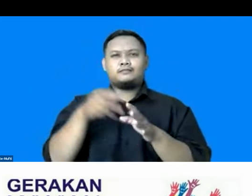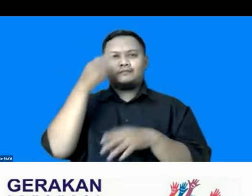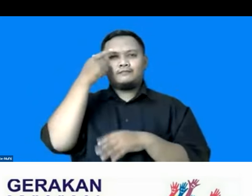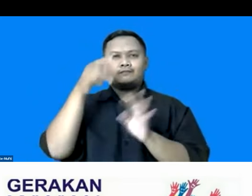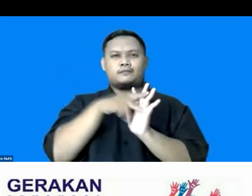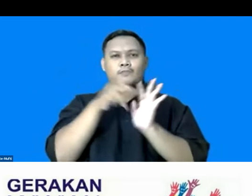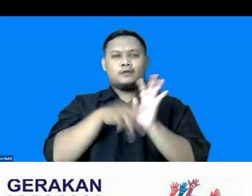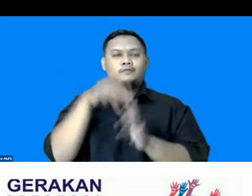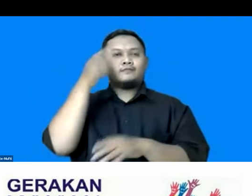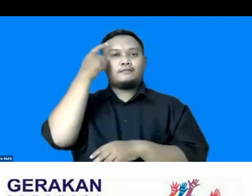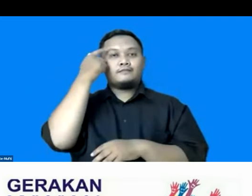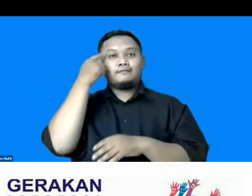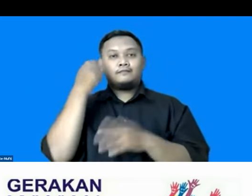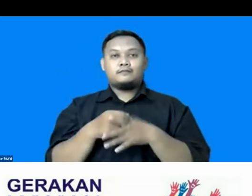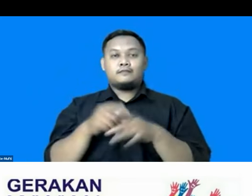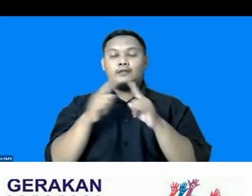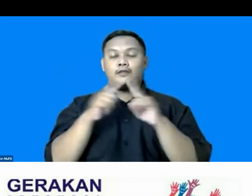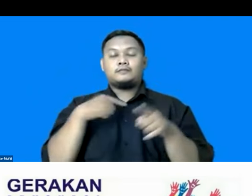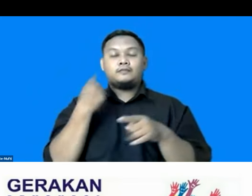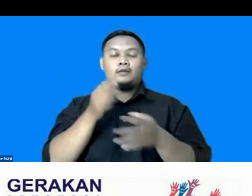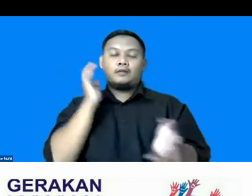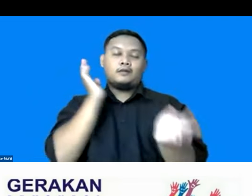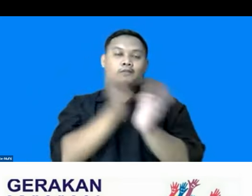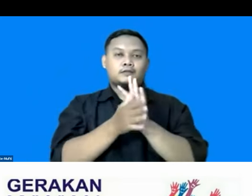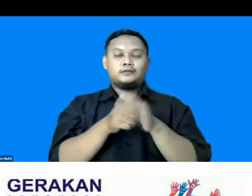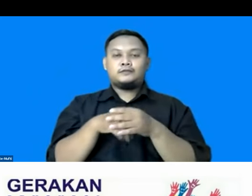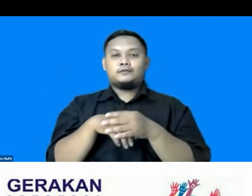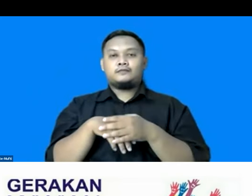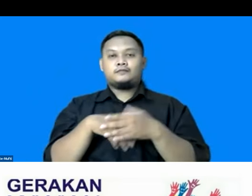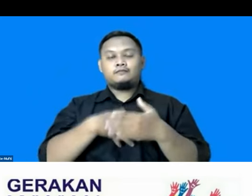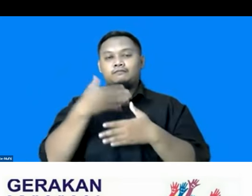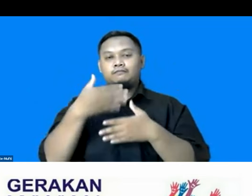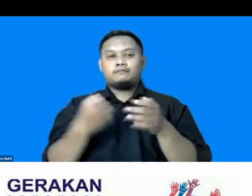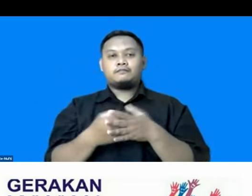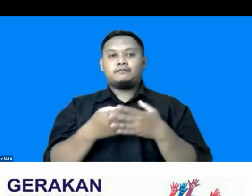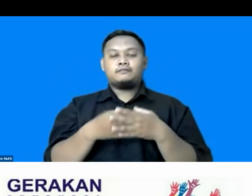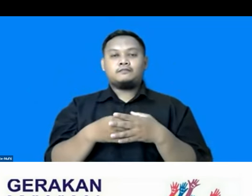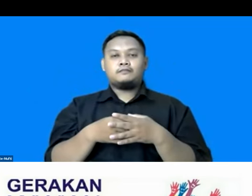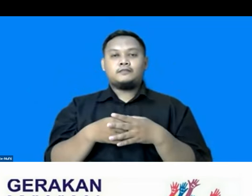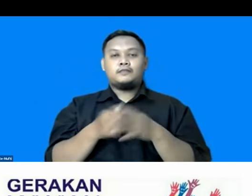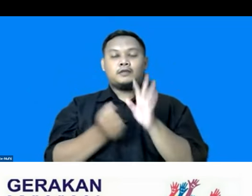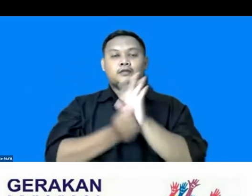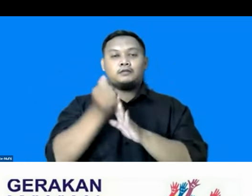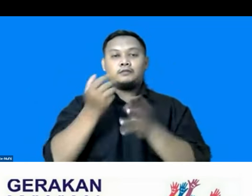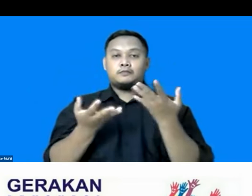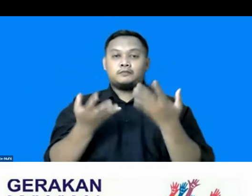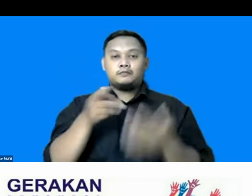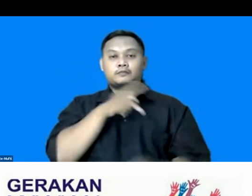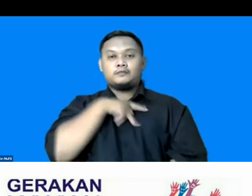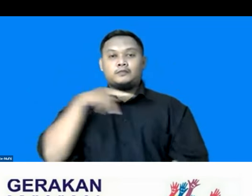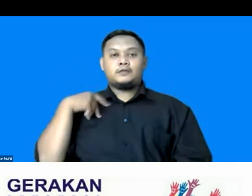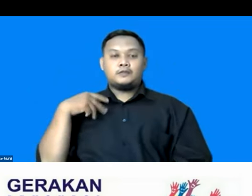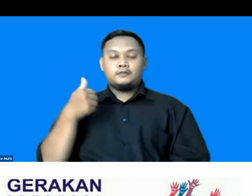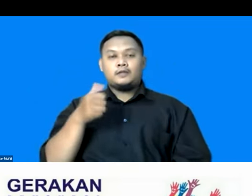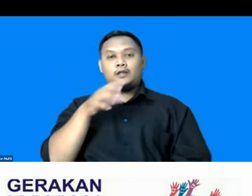Siang ini kami langsung lanjut ke pembicaraan, dan mungkin panitia bisa copy paste